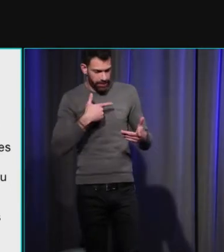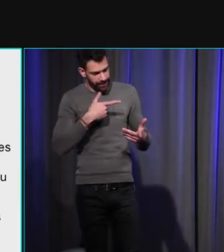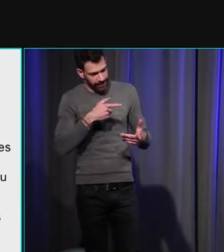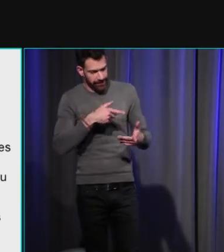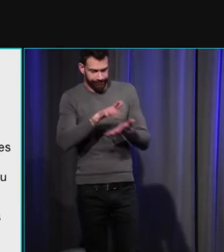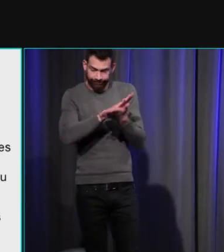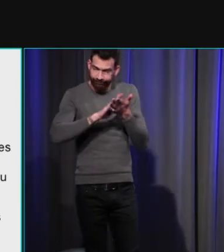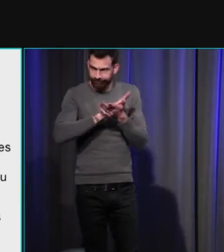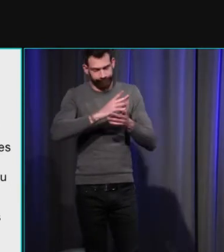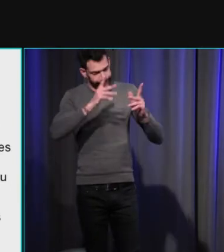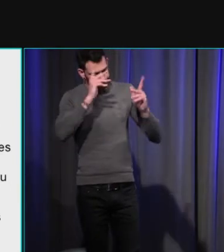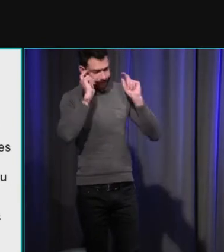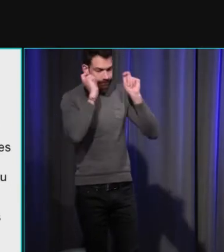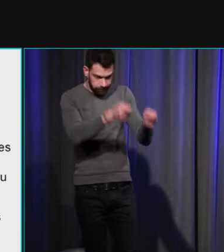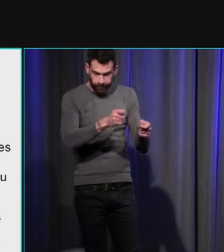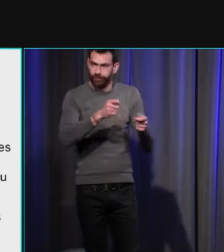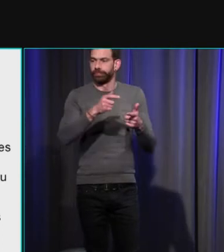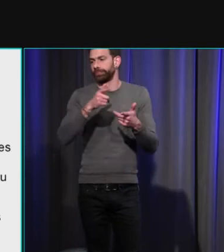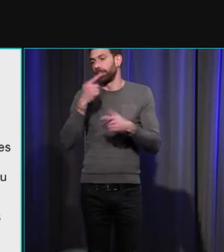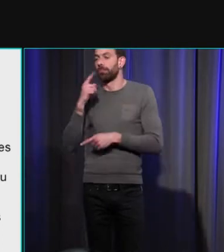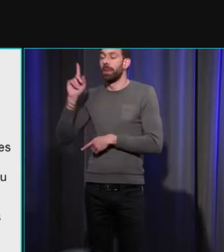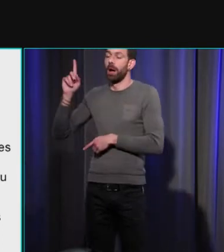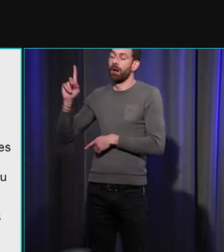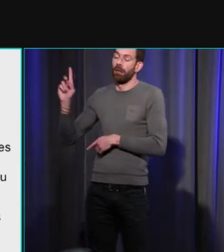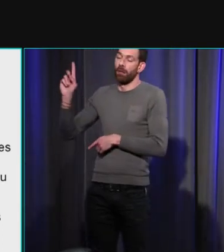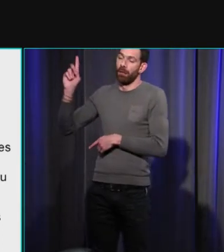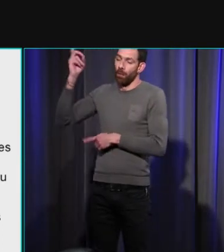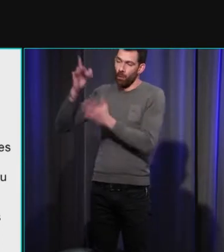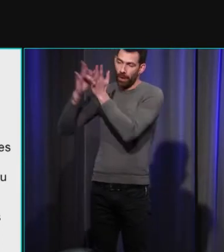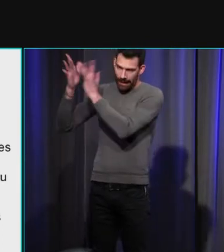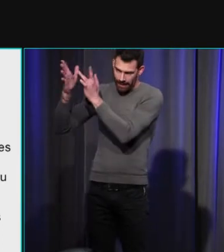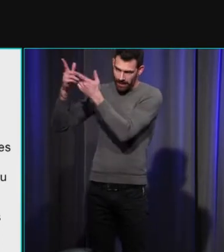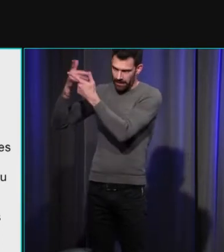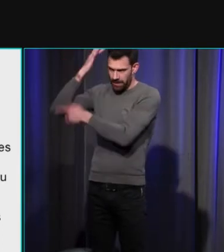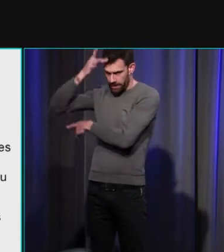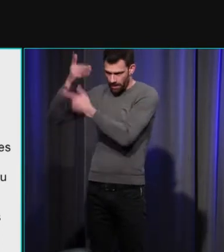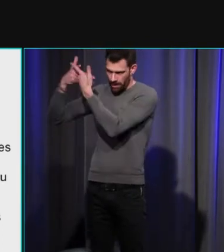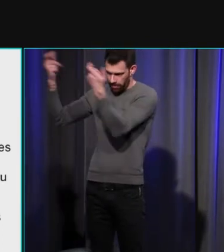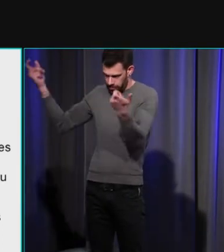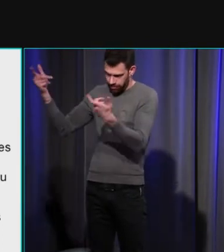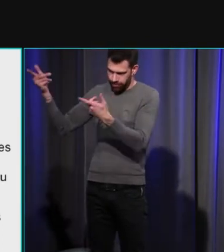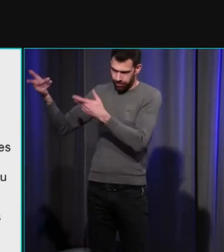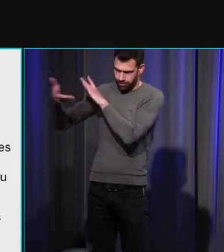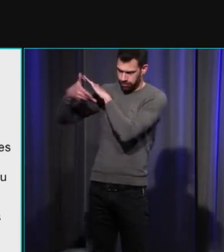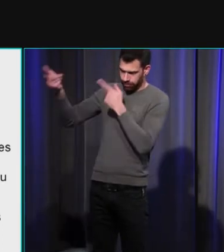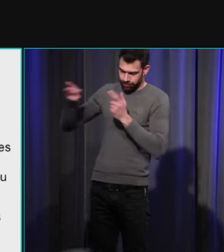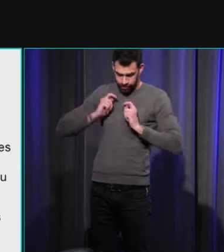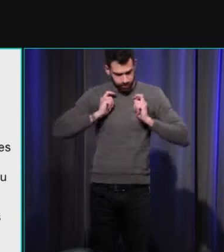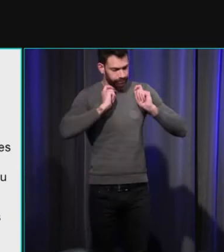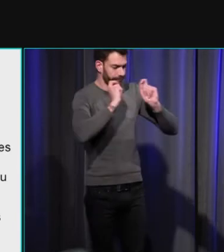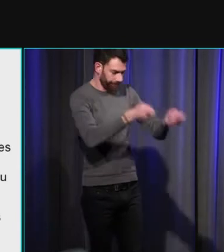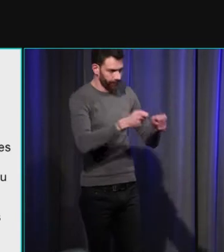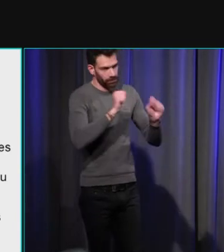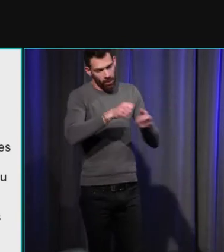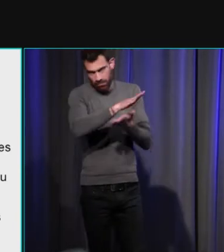grâce homérique dessin et du christ en particulier eh bien ces indulgences peuvent